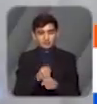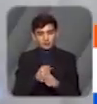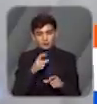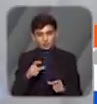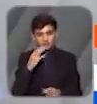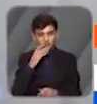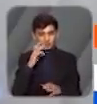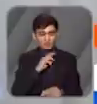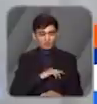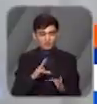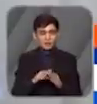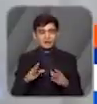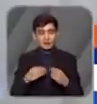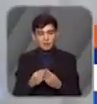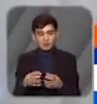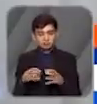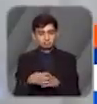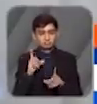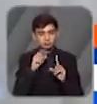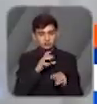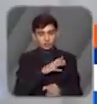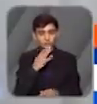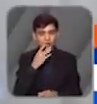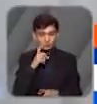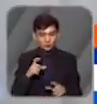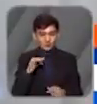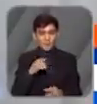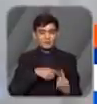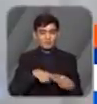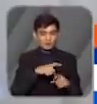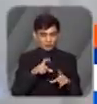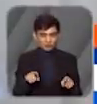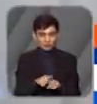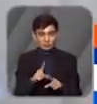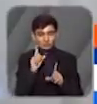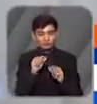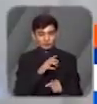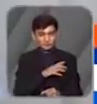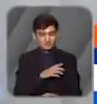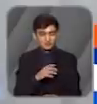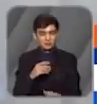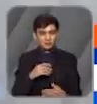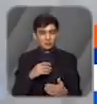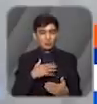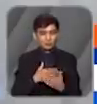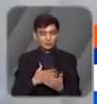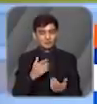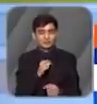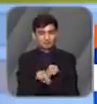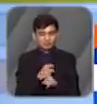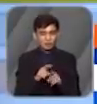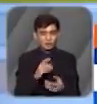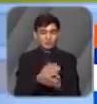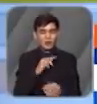және олардың отбасы мүшелері, туристер мен бизнесмендер. Эпидемиологиялық ахуал ушыққан жағдайда